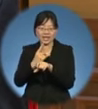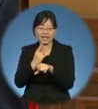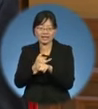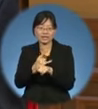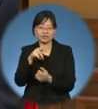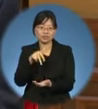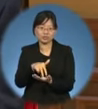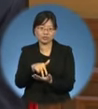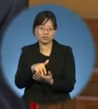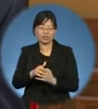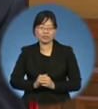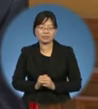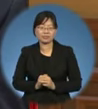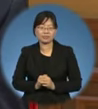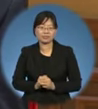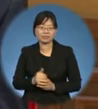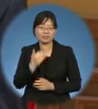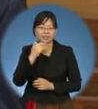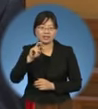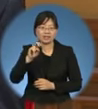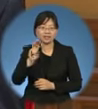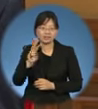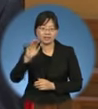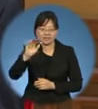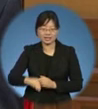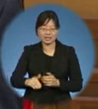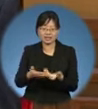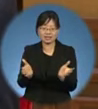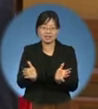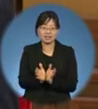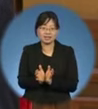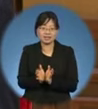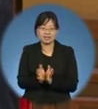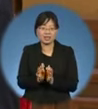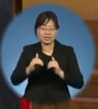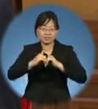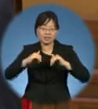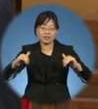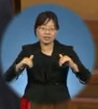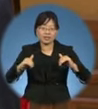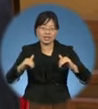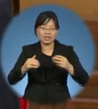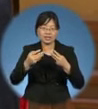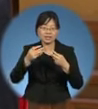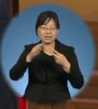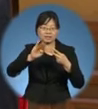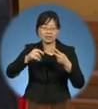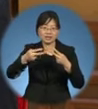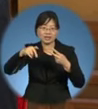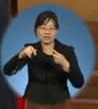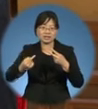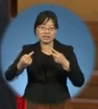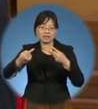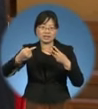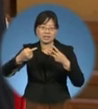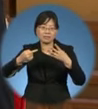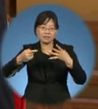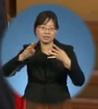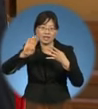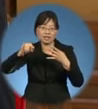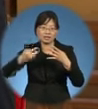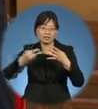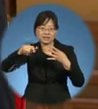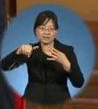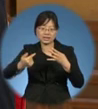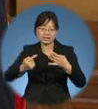시스템이에요. 아. 그 23세 이하 팀이 별도로 2부 리그라든가 3부, 4부 리그에 참여를 해요.